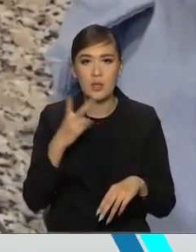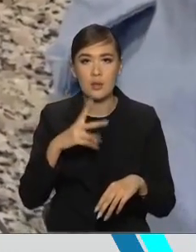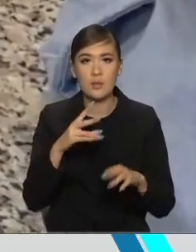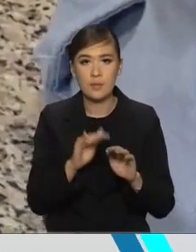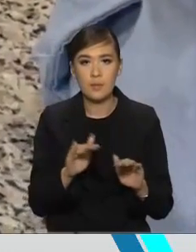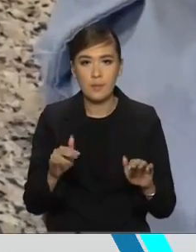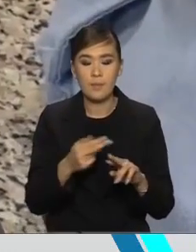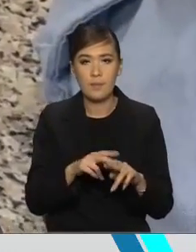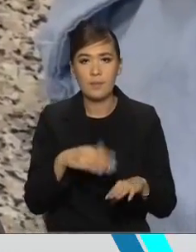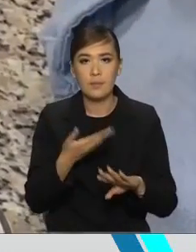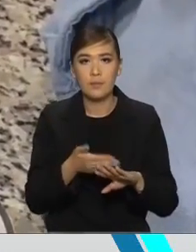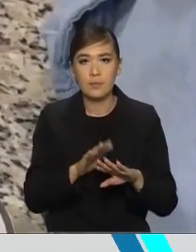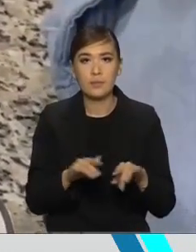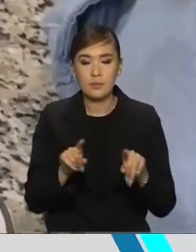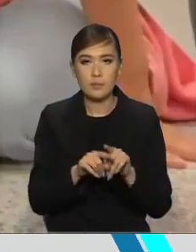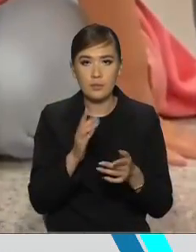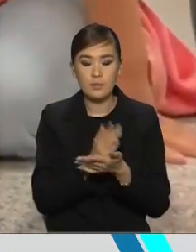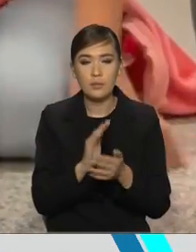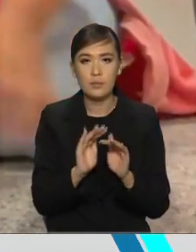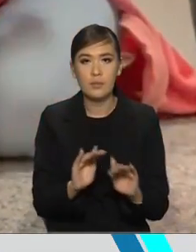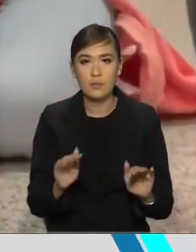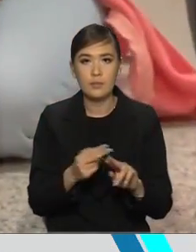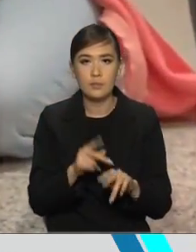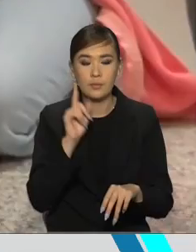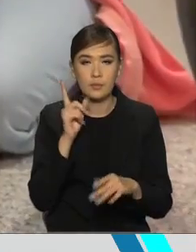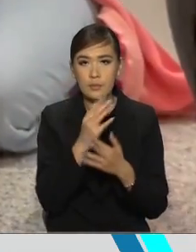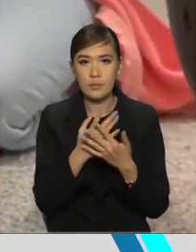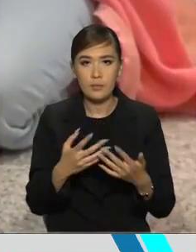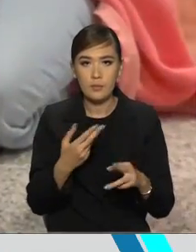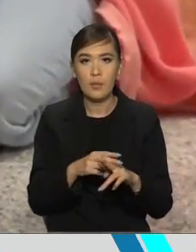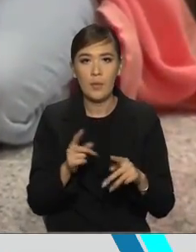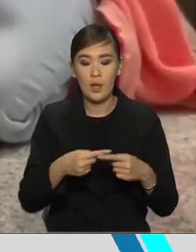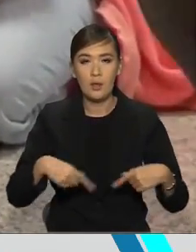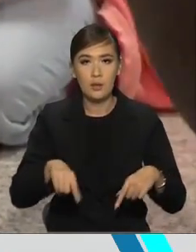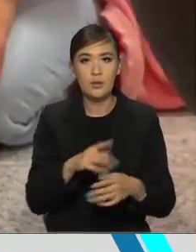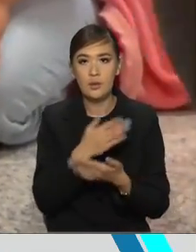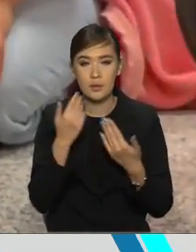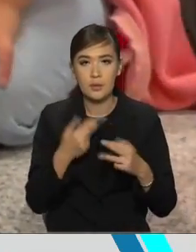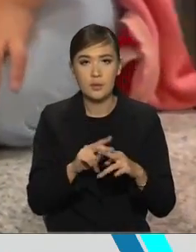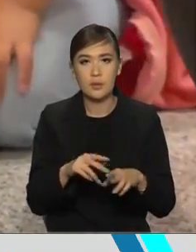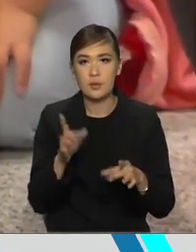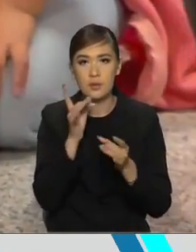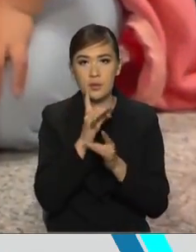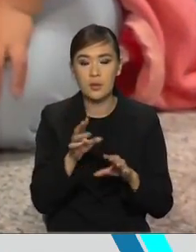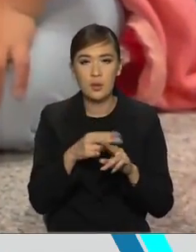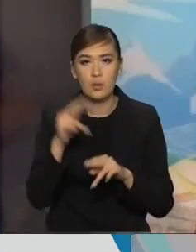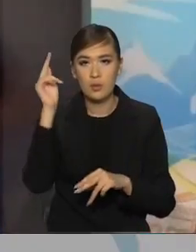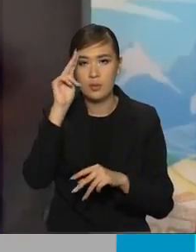Әрине қиындықтар да бар. Мәселен, оқушы балалардың жас шамасы әртүрлі. Аудитория болмағандықтан бәрі бір мезетте оқуға